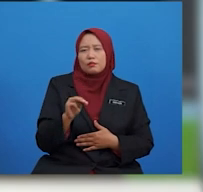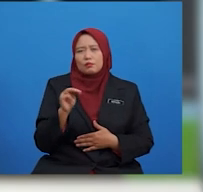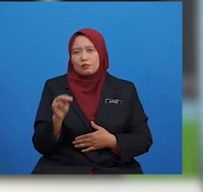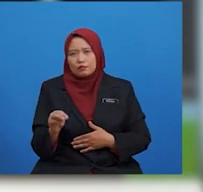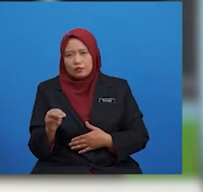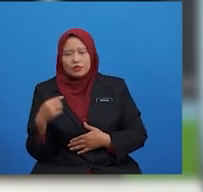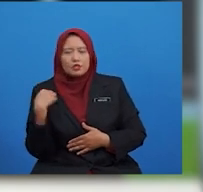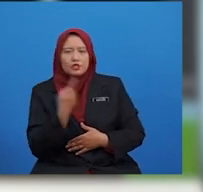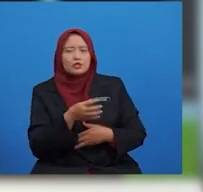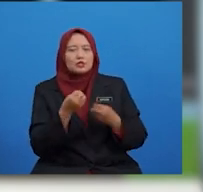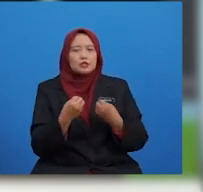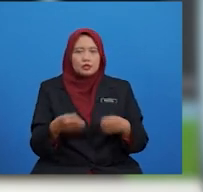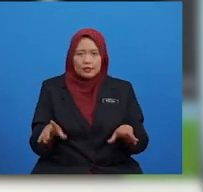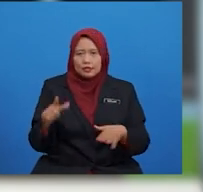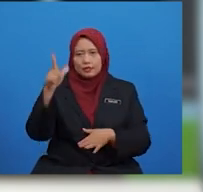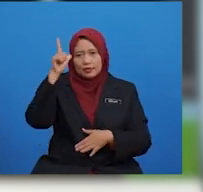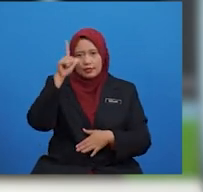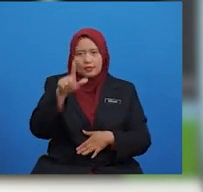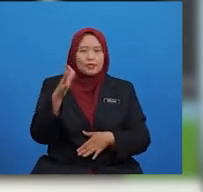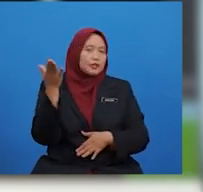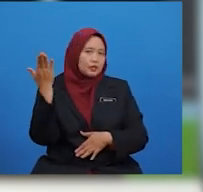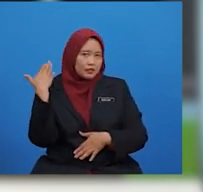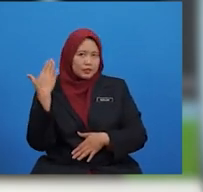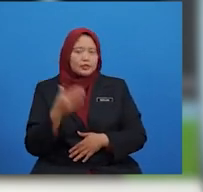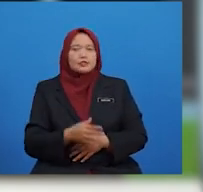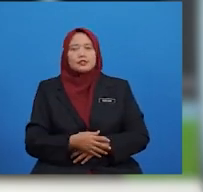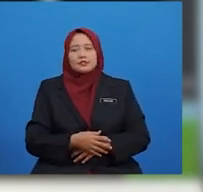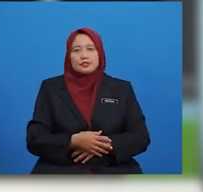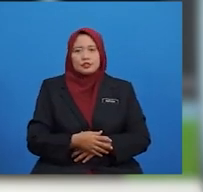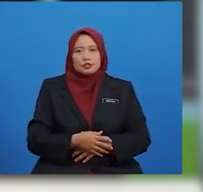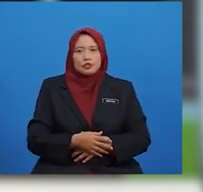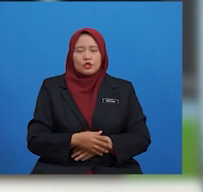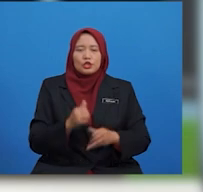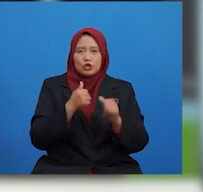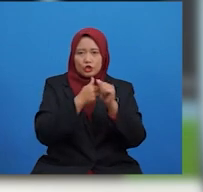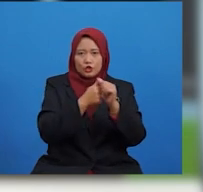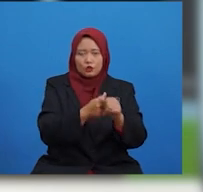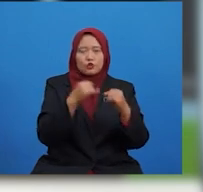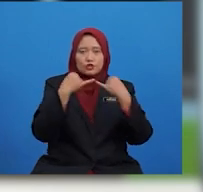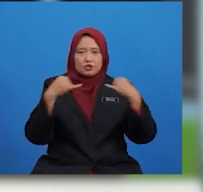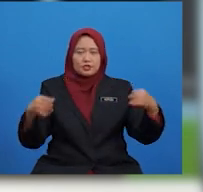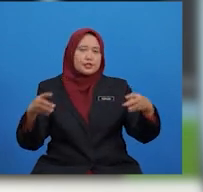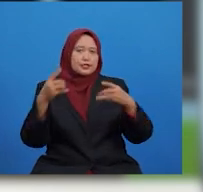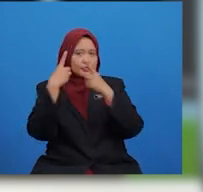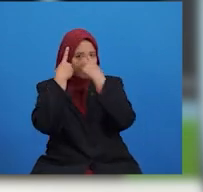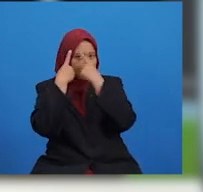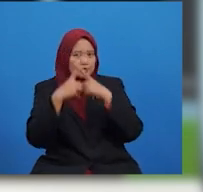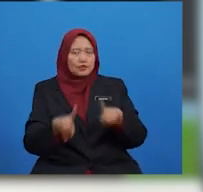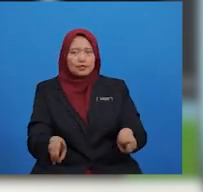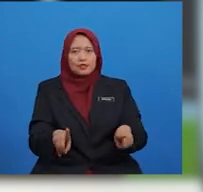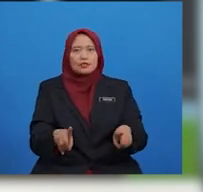langkah-langkah pengisytiharan dan penetapan nilai pemboleh ubah mengikut jenis datanya.